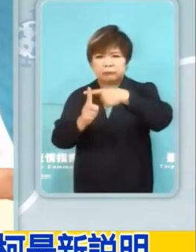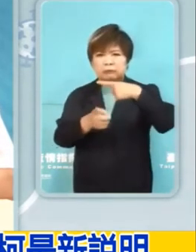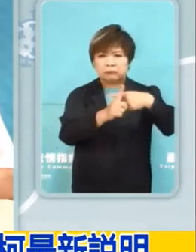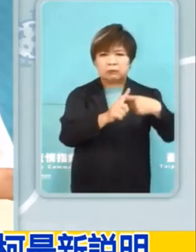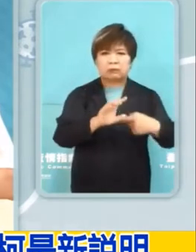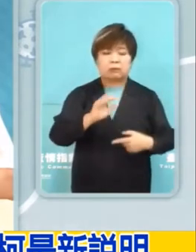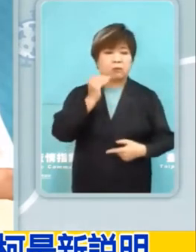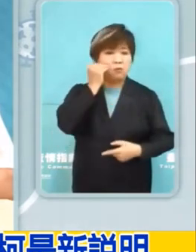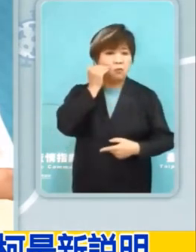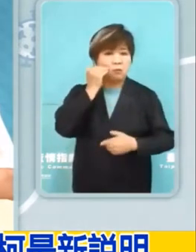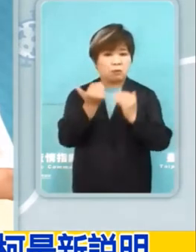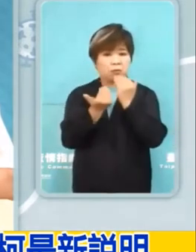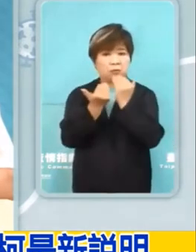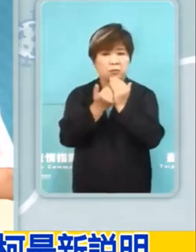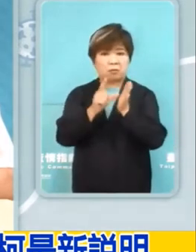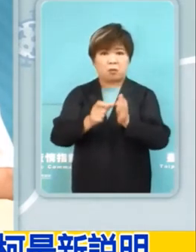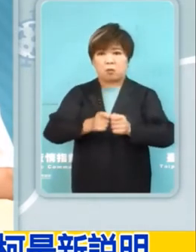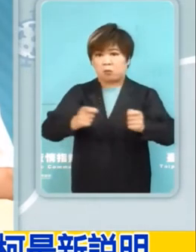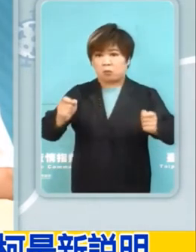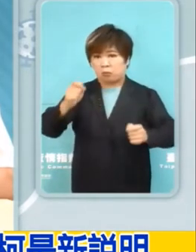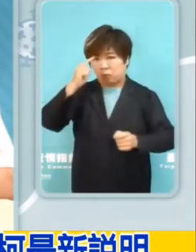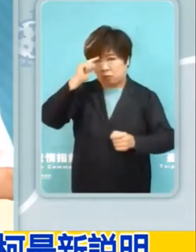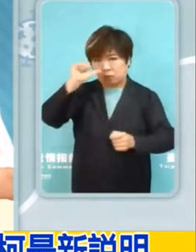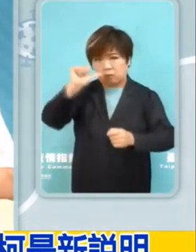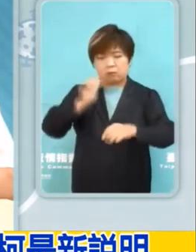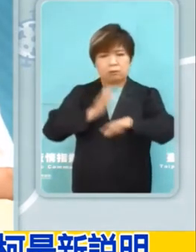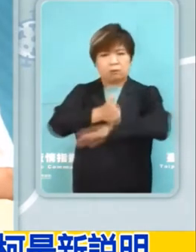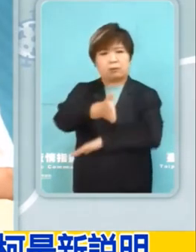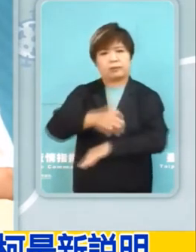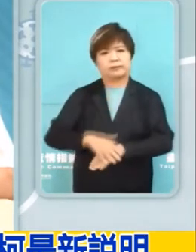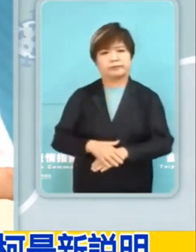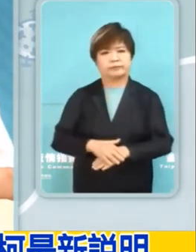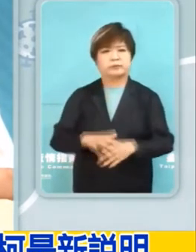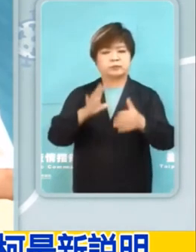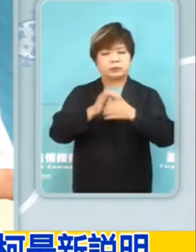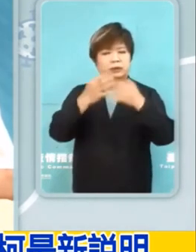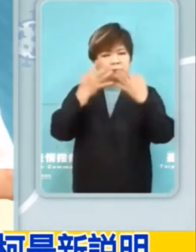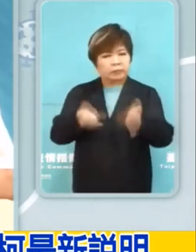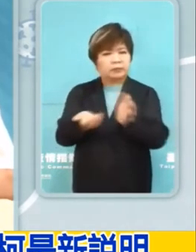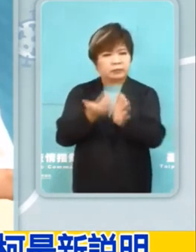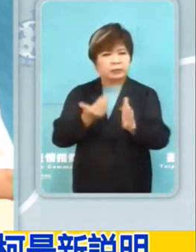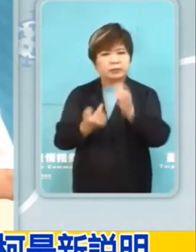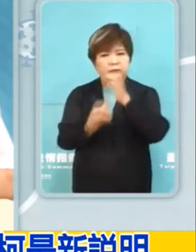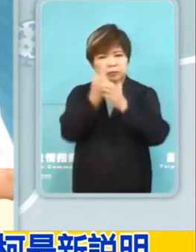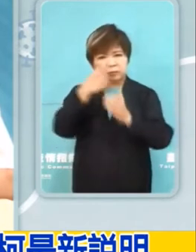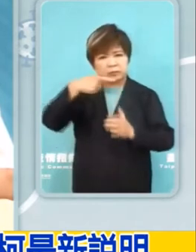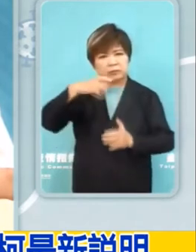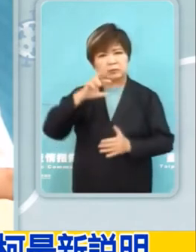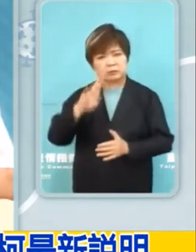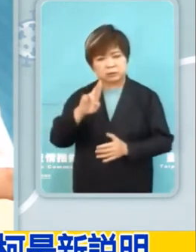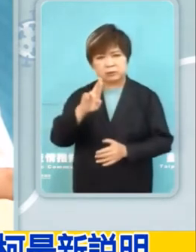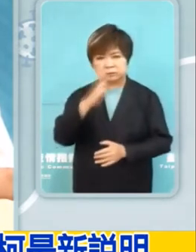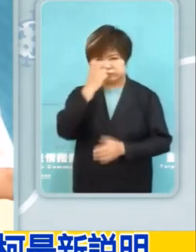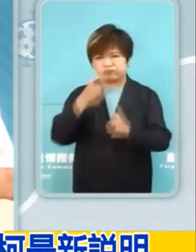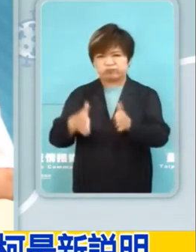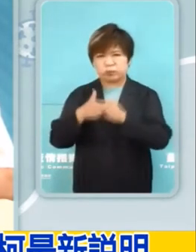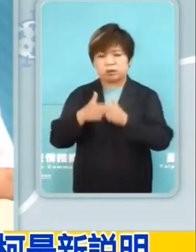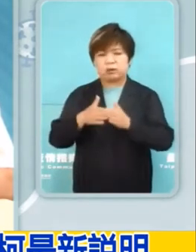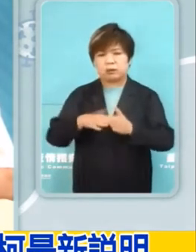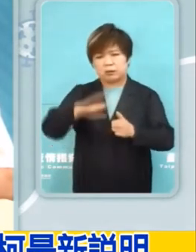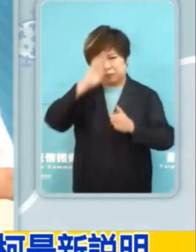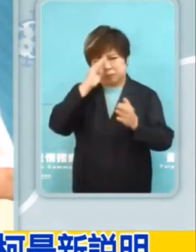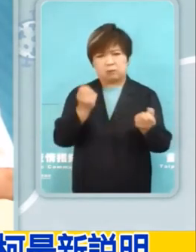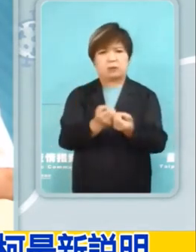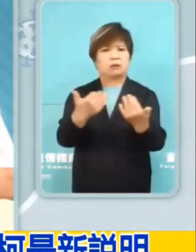的潜伏期是超过五天，就算你在解隔离之前给他做一次 PCR 还是没查出来，因为他还没发病。然后在后面